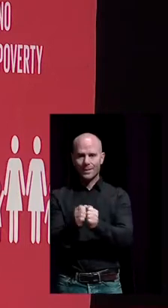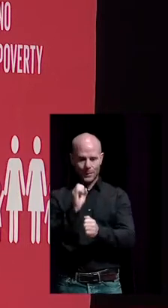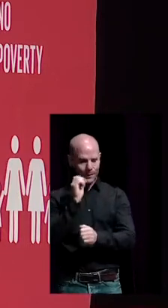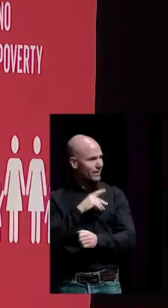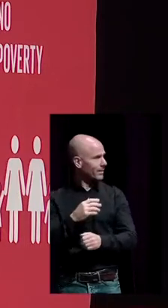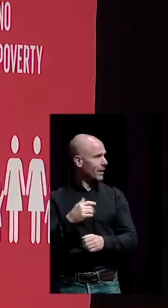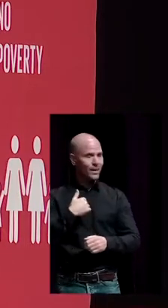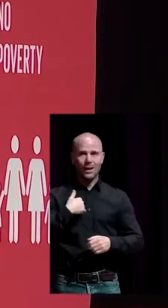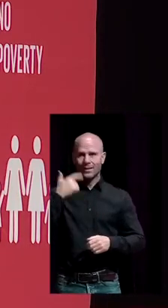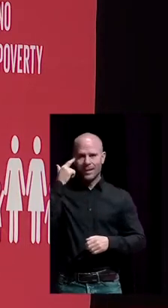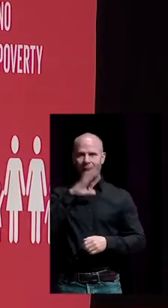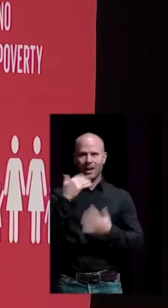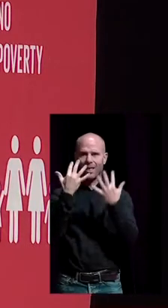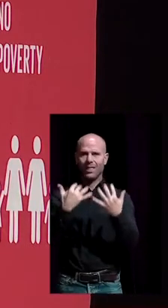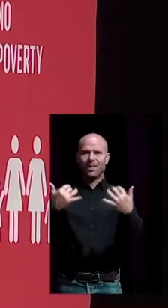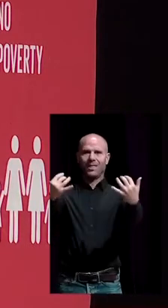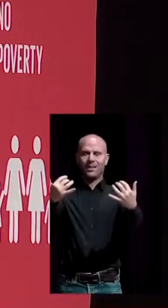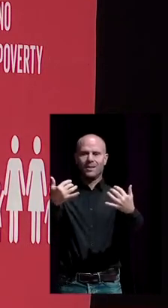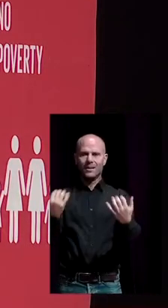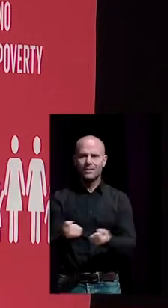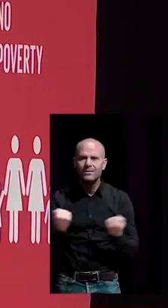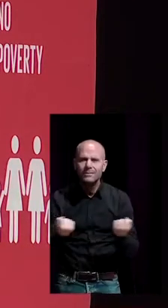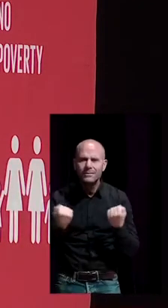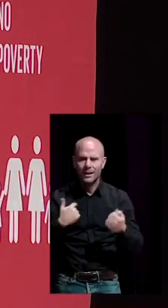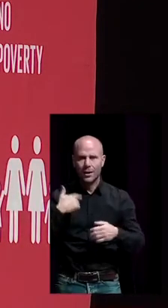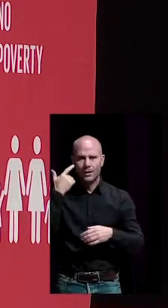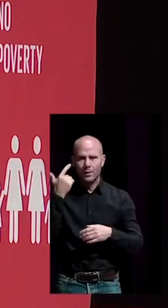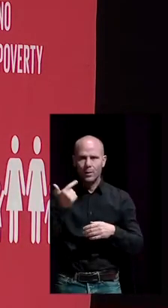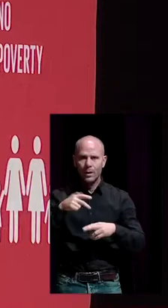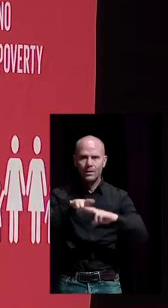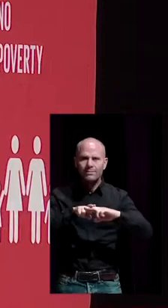här, nu har ju alla suttit här ett tag. Säkert framför sina